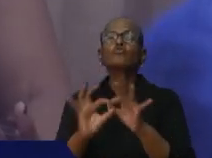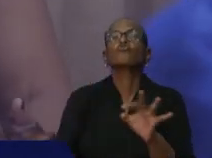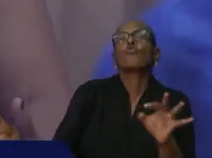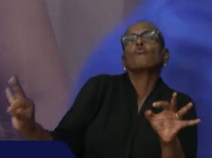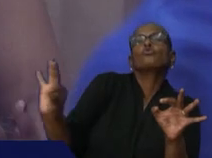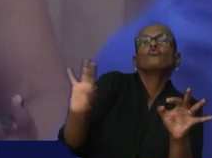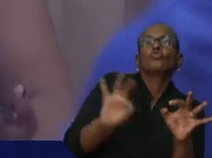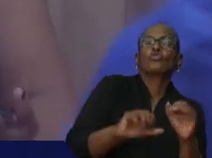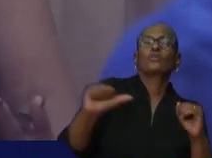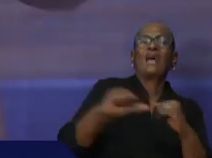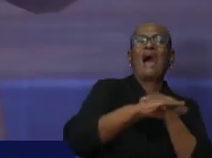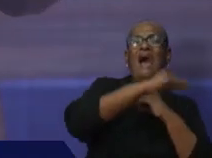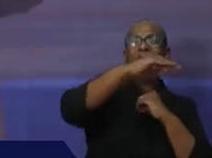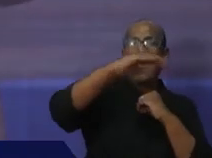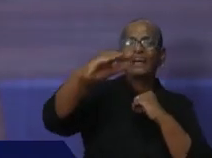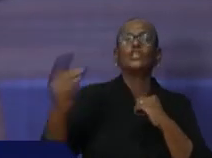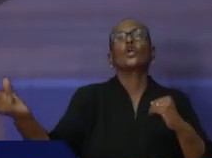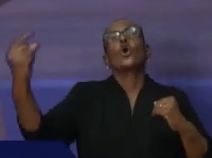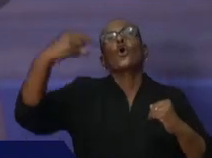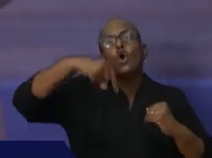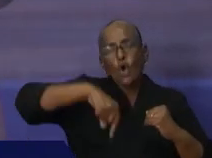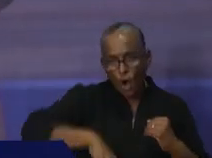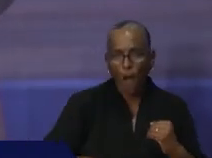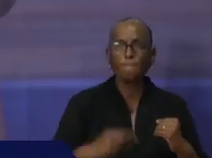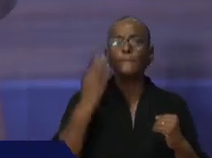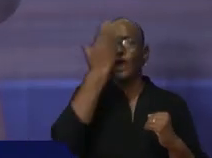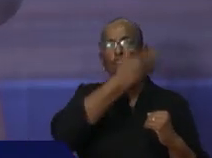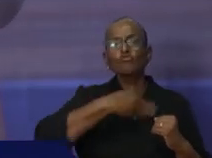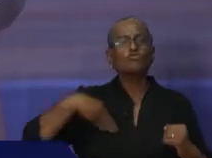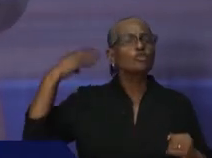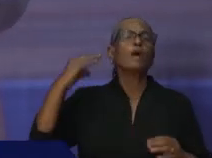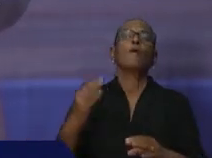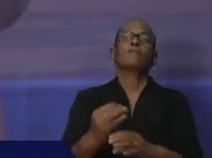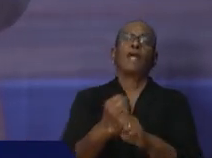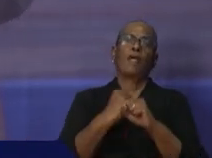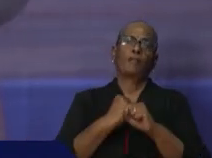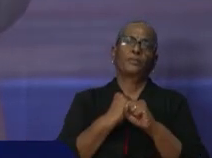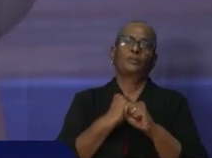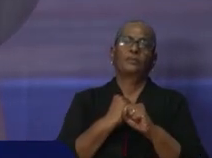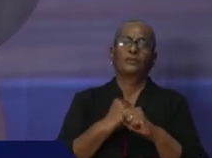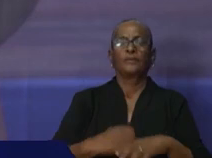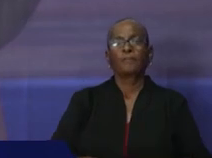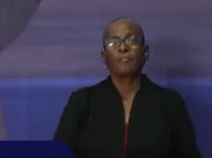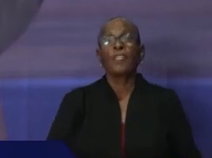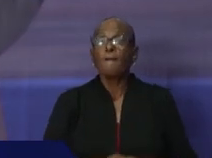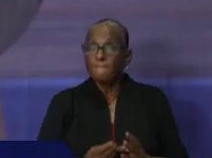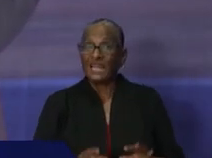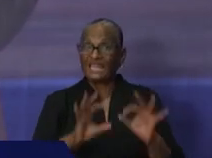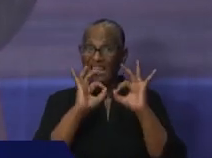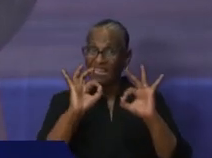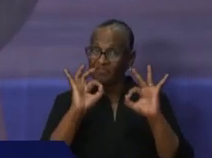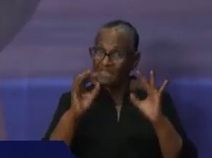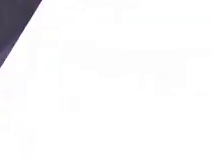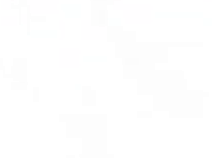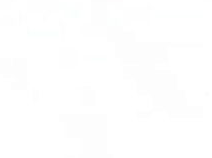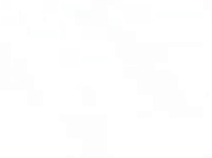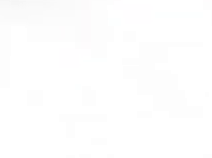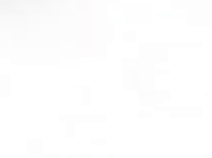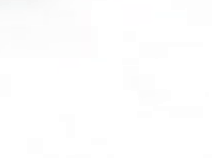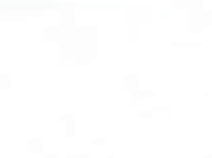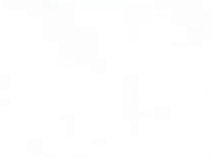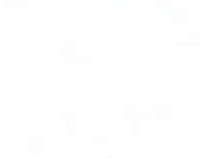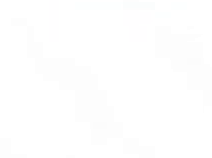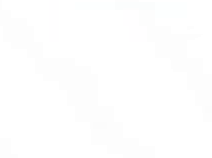Kogo. Want er zijn zekerheden om te investeren, maar uiteraard moet het investeringsklimaat door de regering gecreëerd worden.